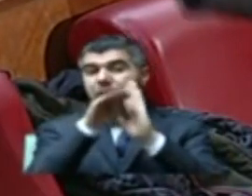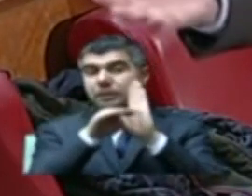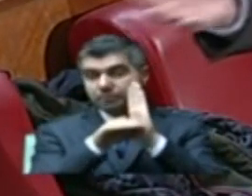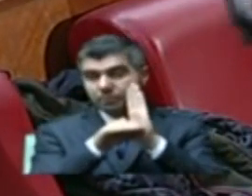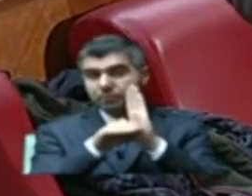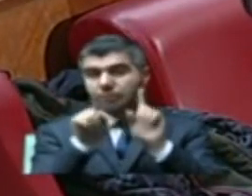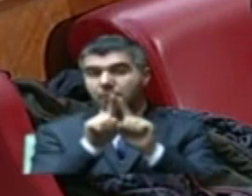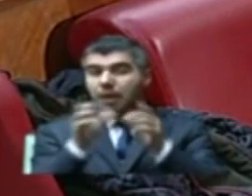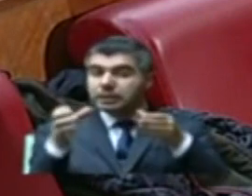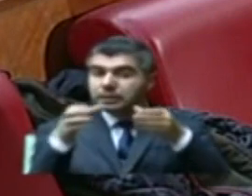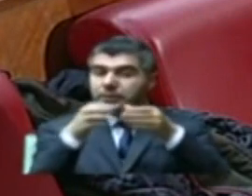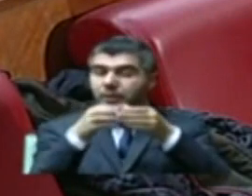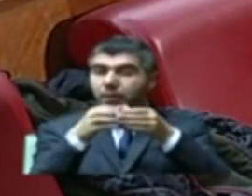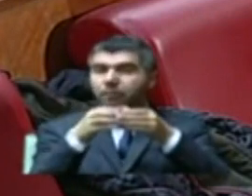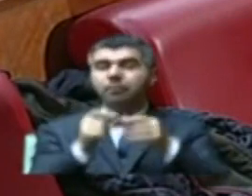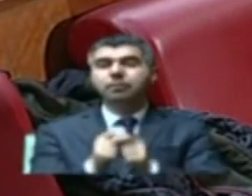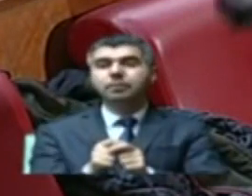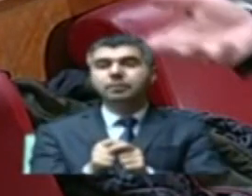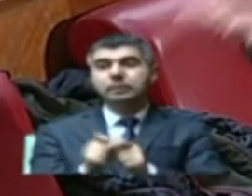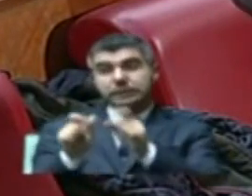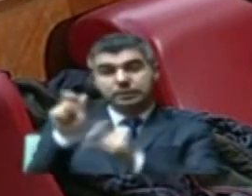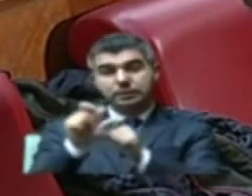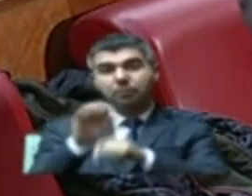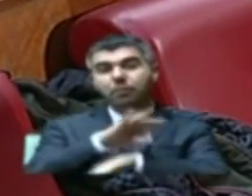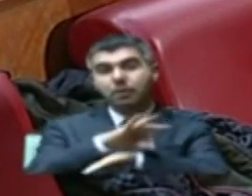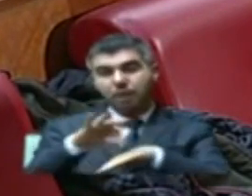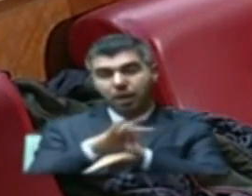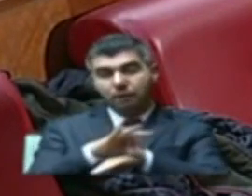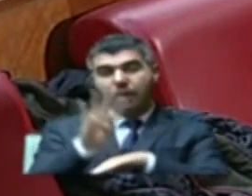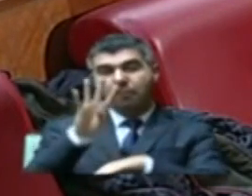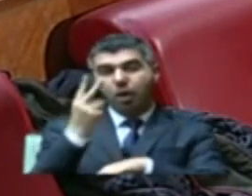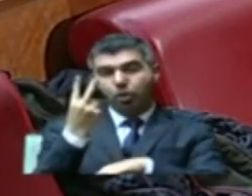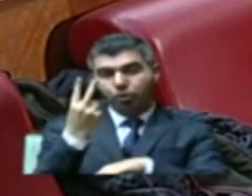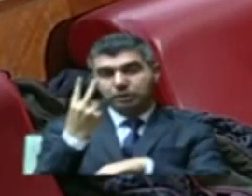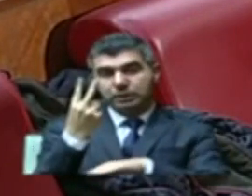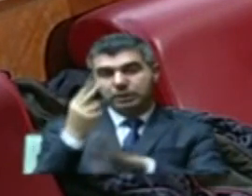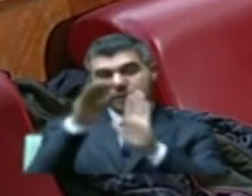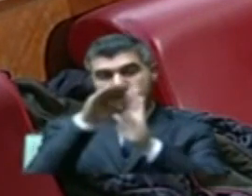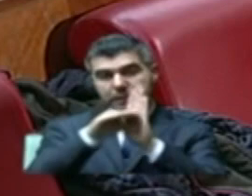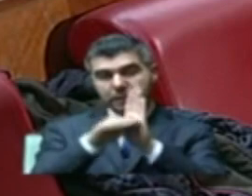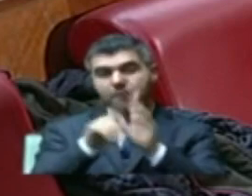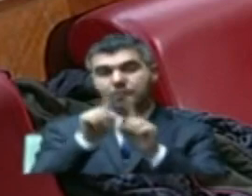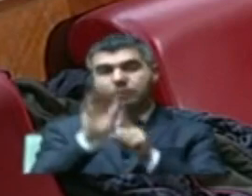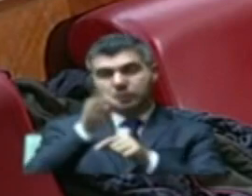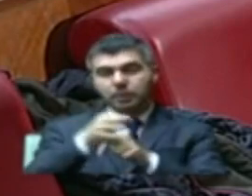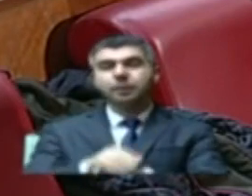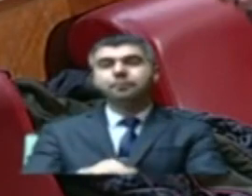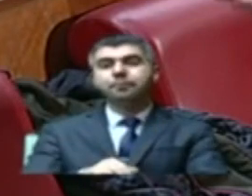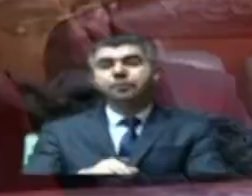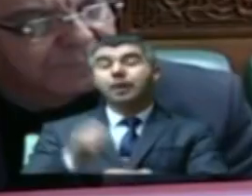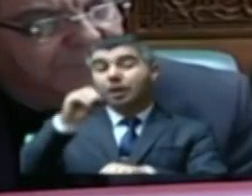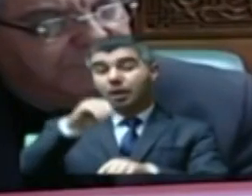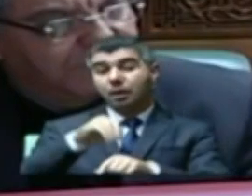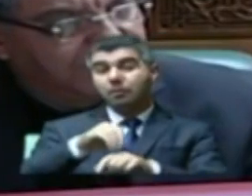كتضم من جانب ممثلي الإدارة 24 عضو رسمي و24 عضو نائب، وممثلين